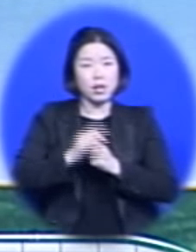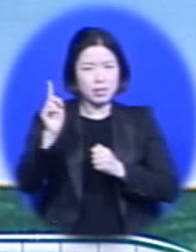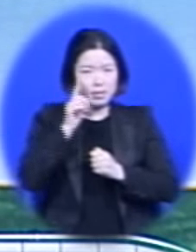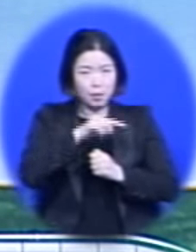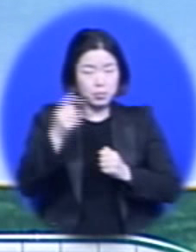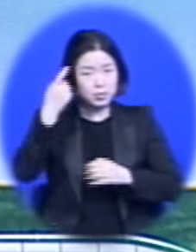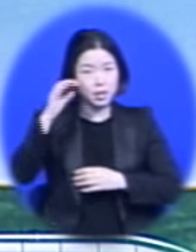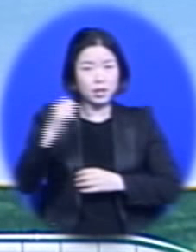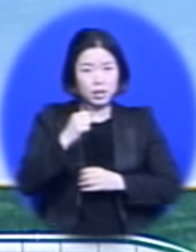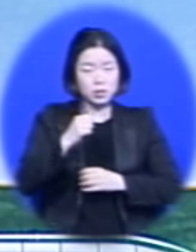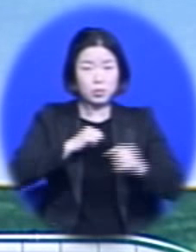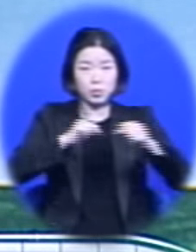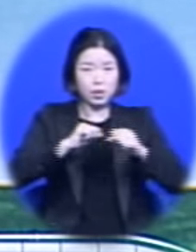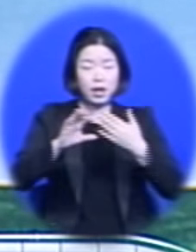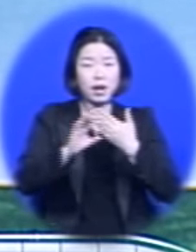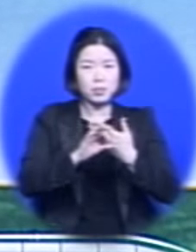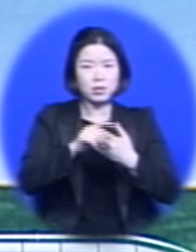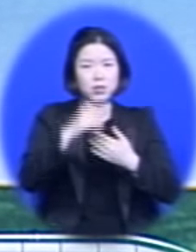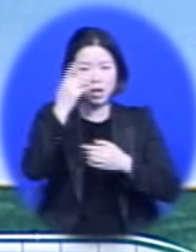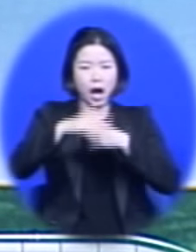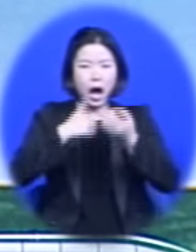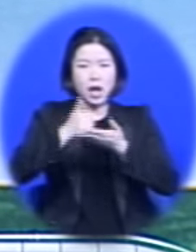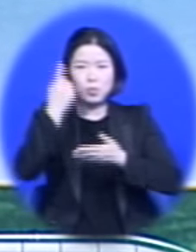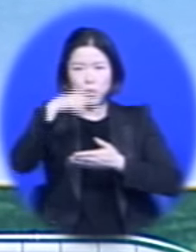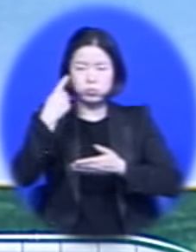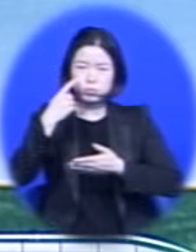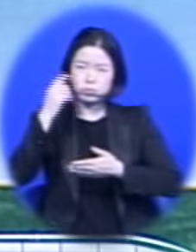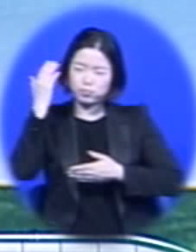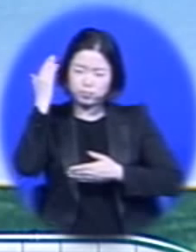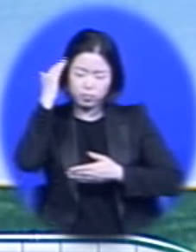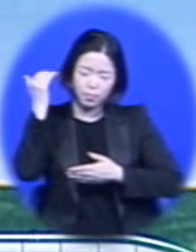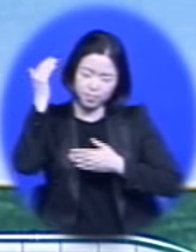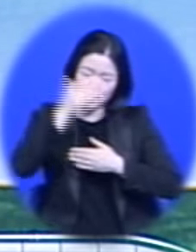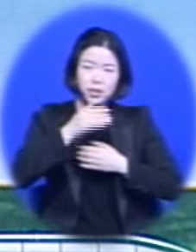하나님의 얼굴에다가 아주 먹칠을 하는 겁니다. 이런 죄를 짓고 사는 거예요, 우리가.